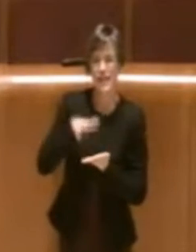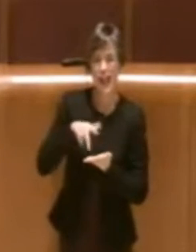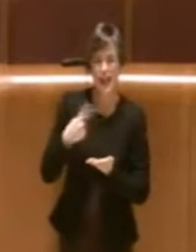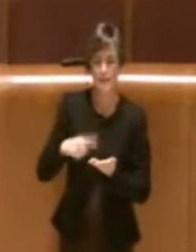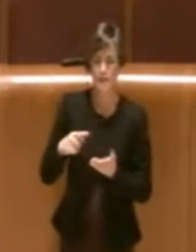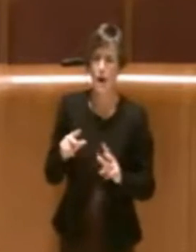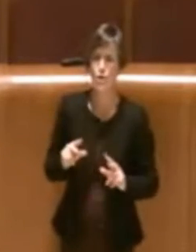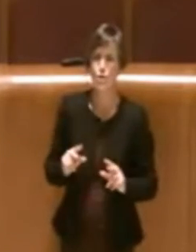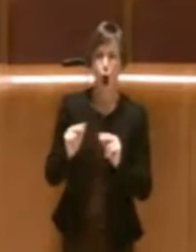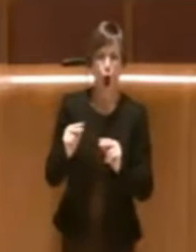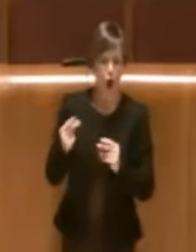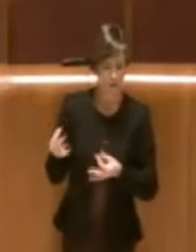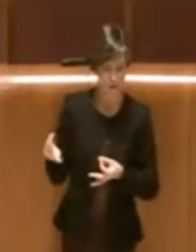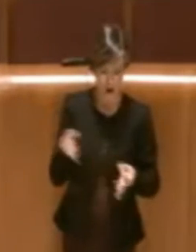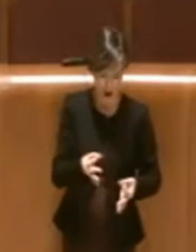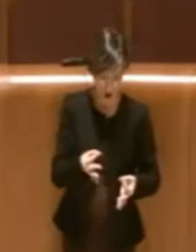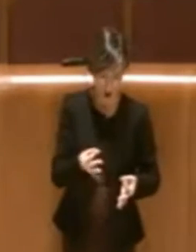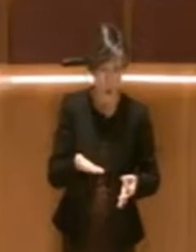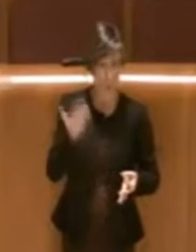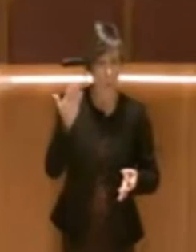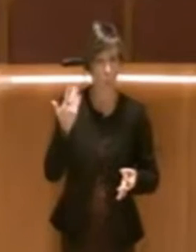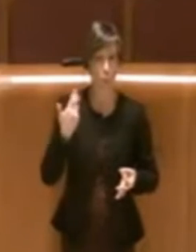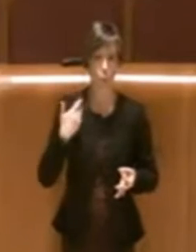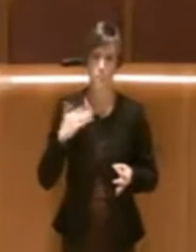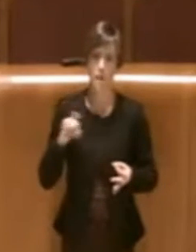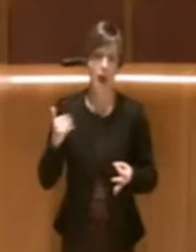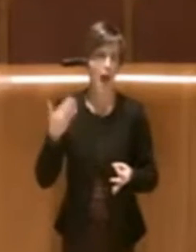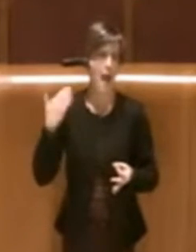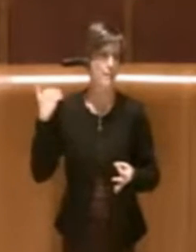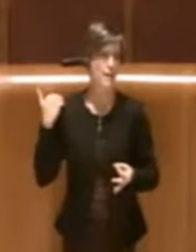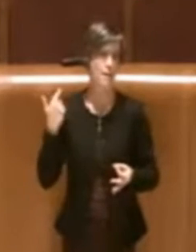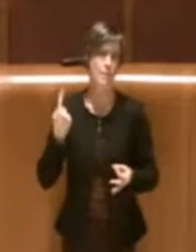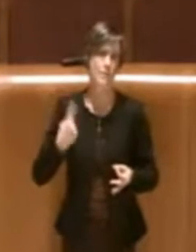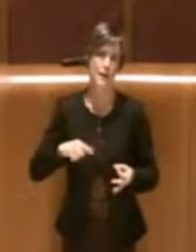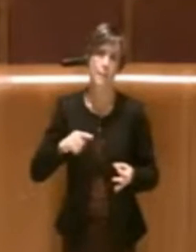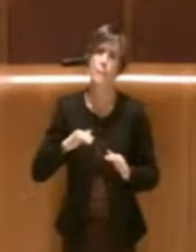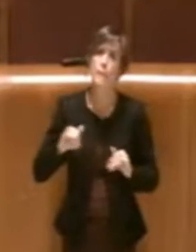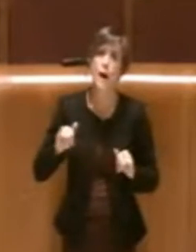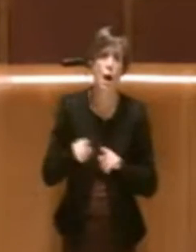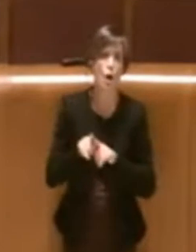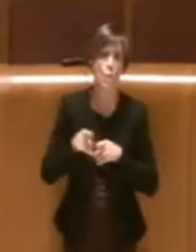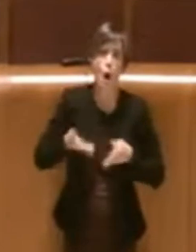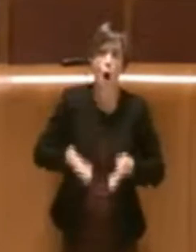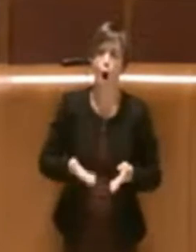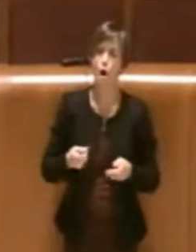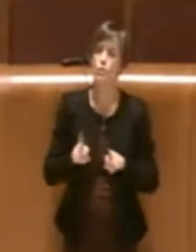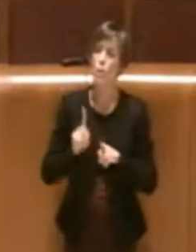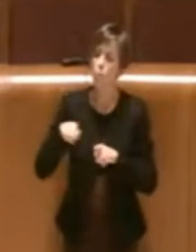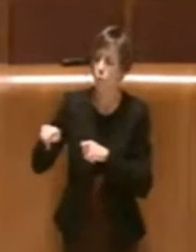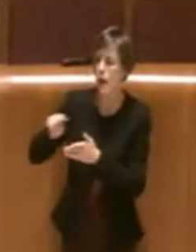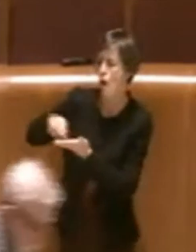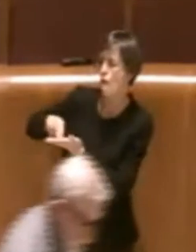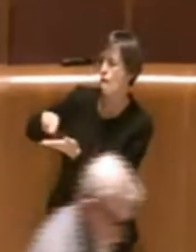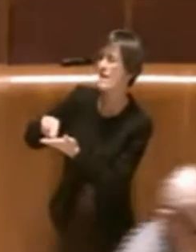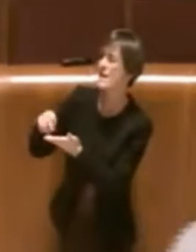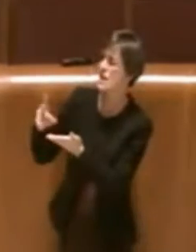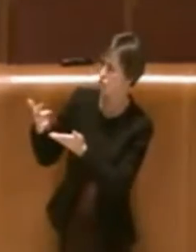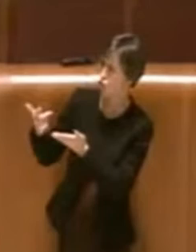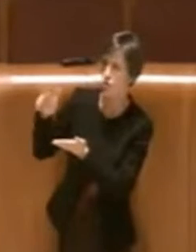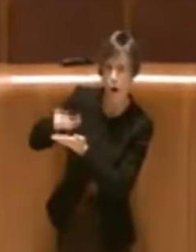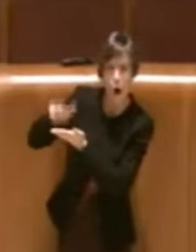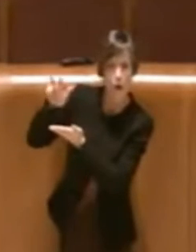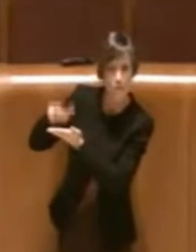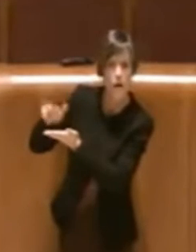perché mai prima di oggi, questo ce l'hanno confermato anche gli uffici che sono, diciamo, in qualche modo